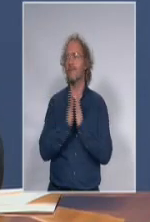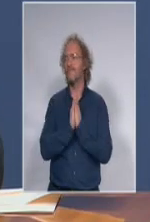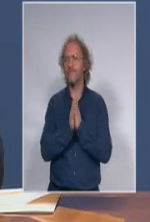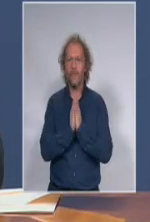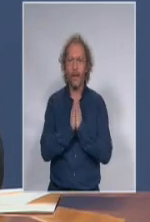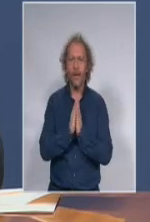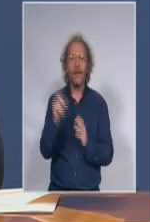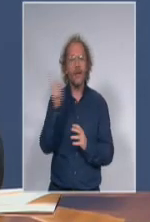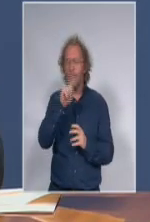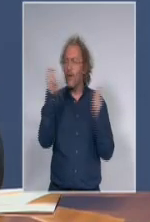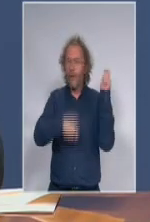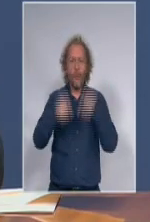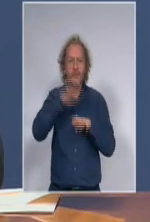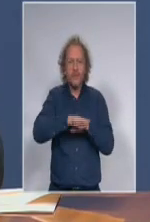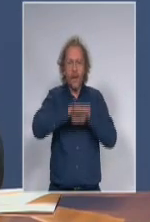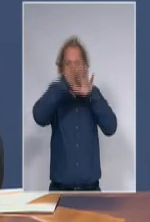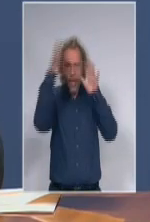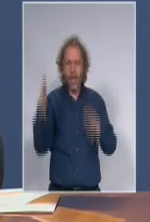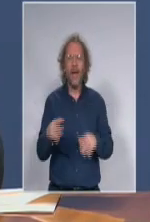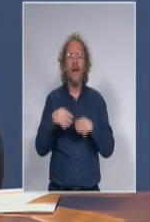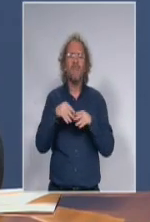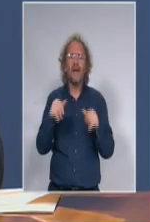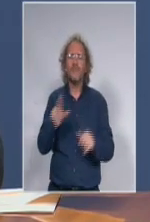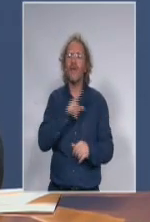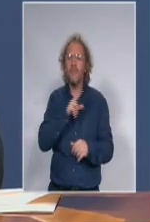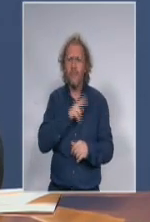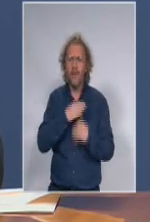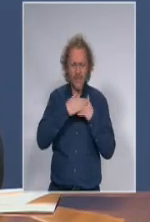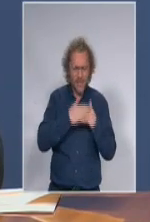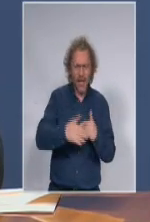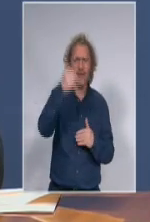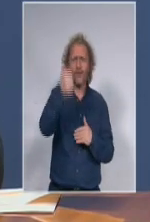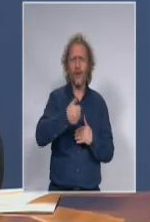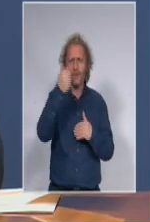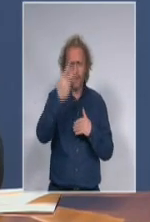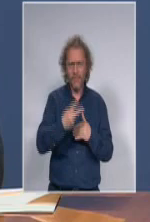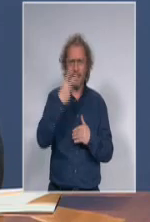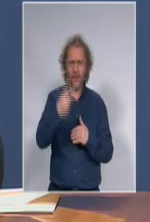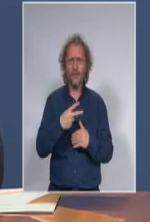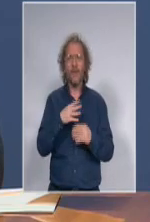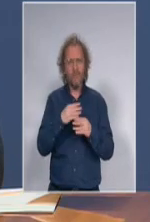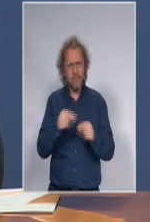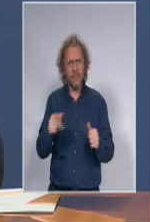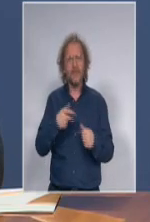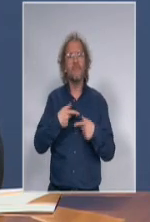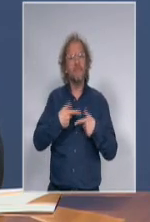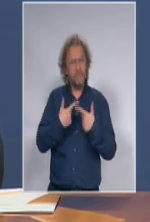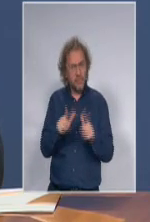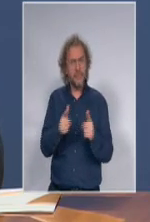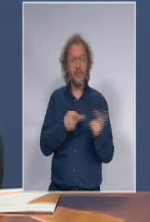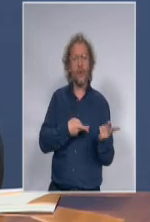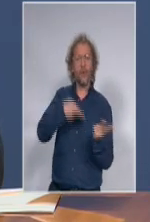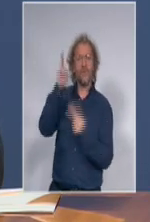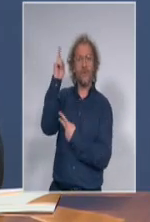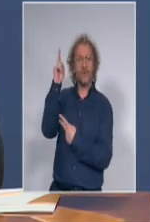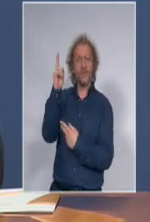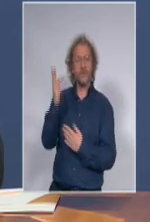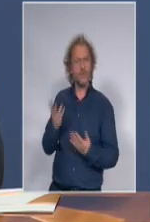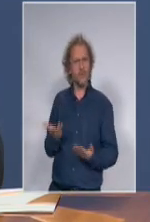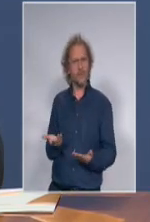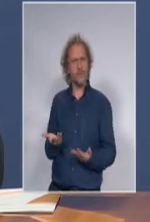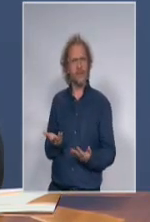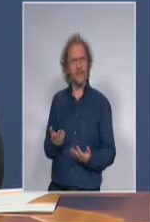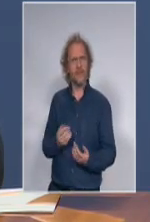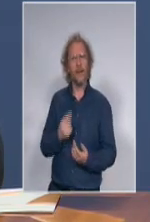2 godine. I brašno ćemo dozvoliti da izvezemo. Prve dozvole idu na za